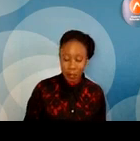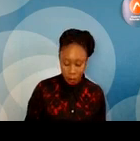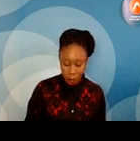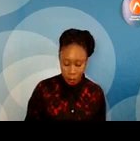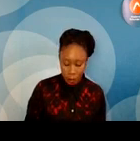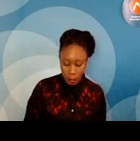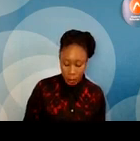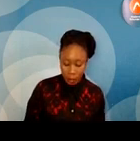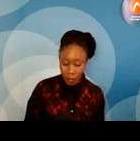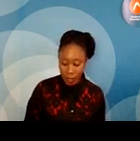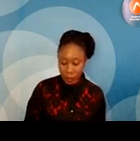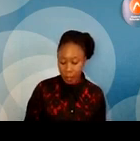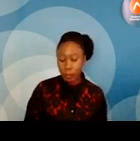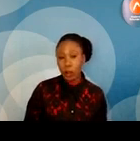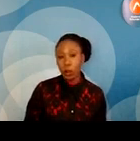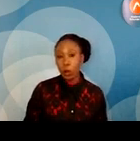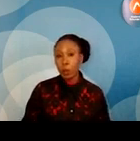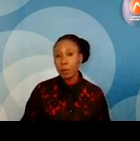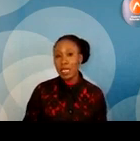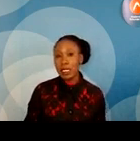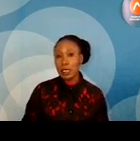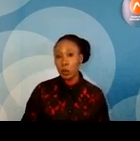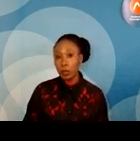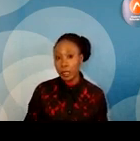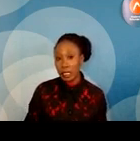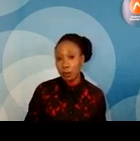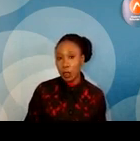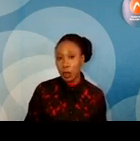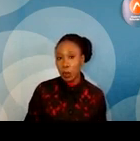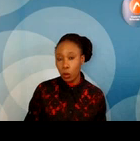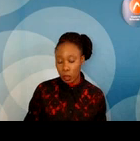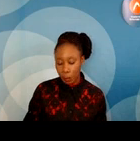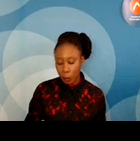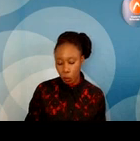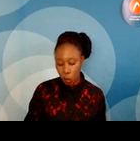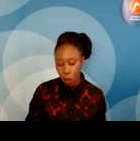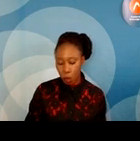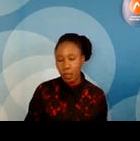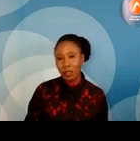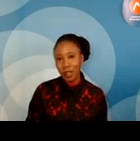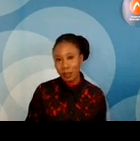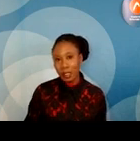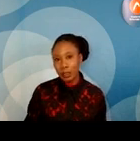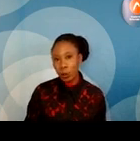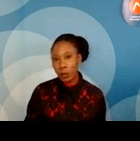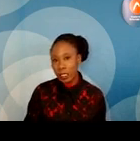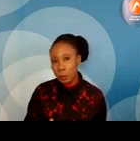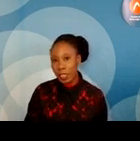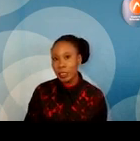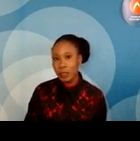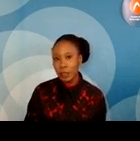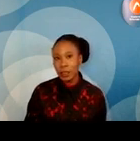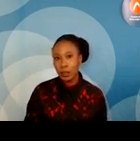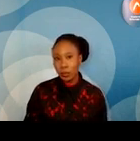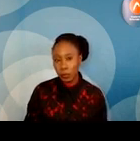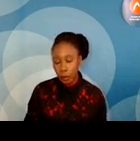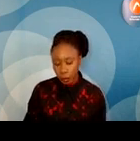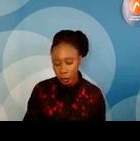de länder i världen där det förekommer mest ålderism och där man också har en väldigt låg